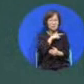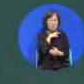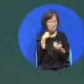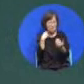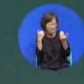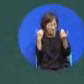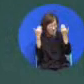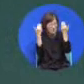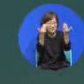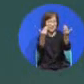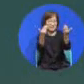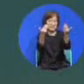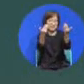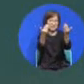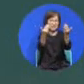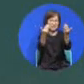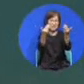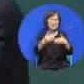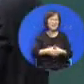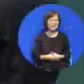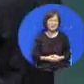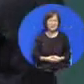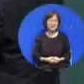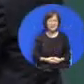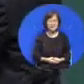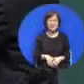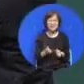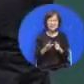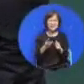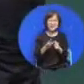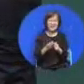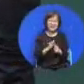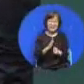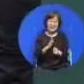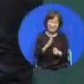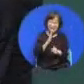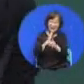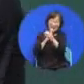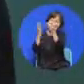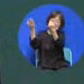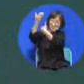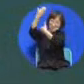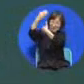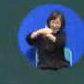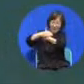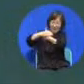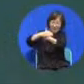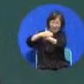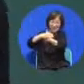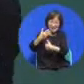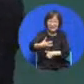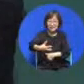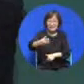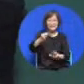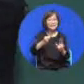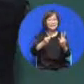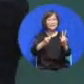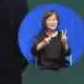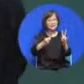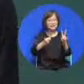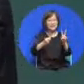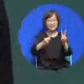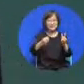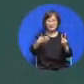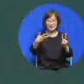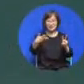give devotion. 자, 참된 사명입니다. And this is our true mission. 22장 17절에 기록하고 있습니다. And this